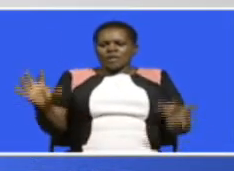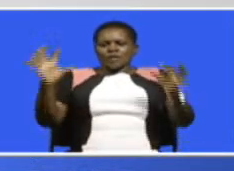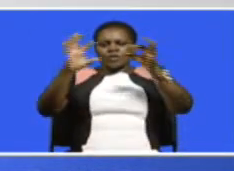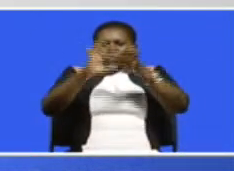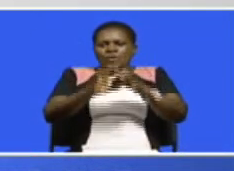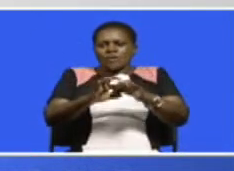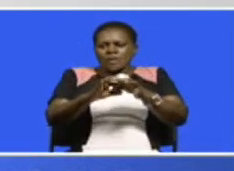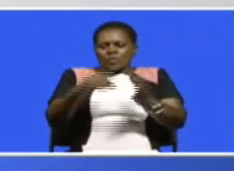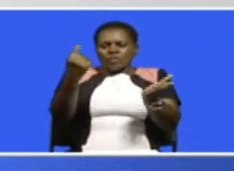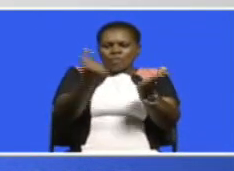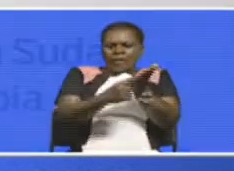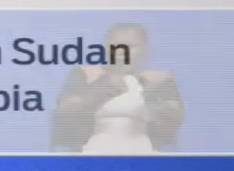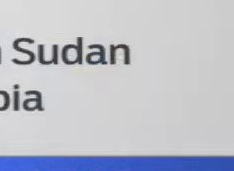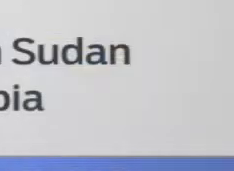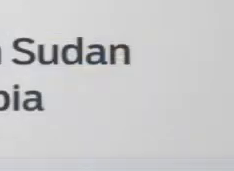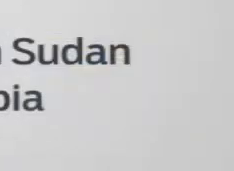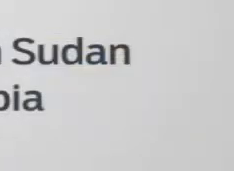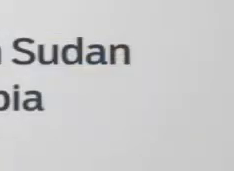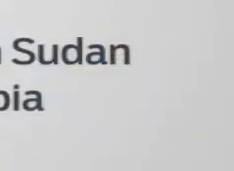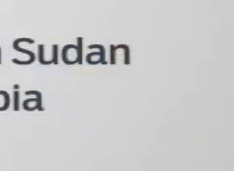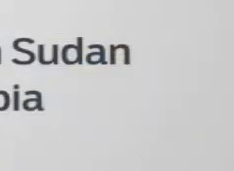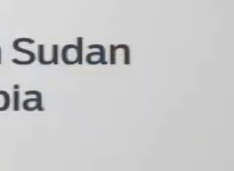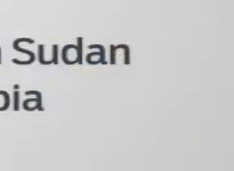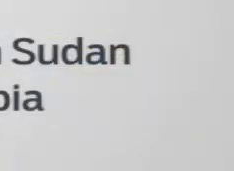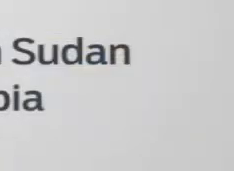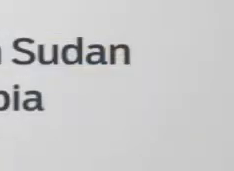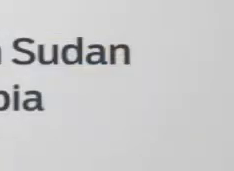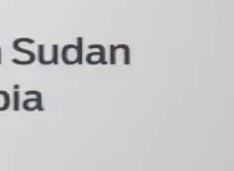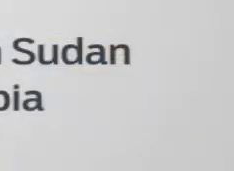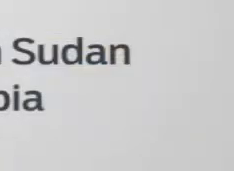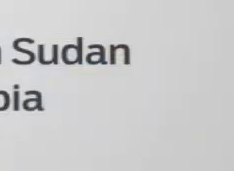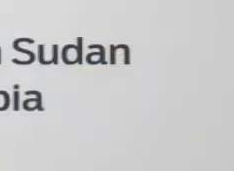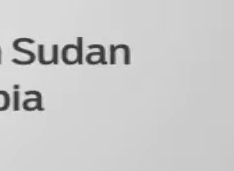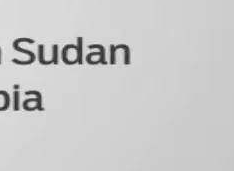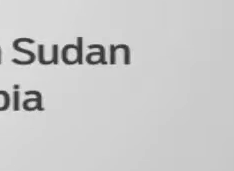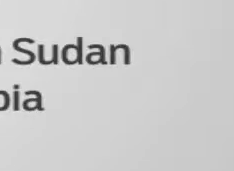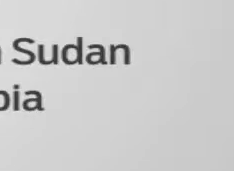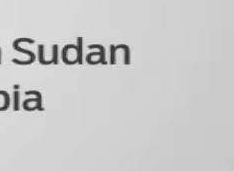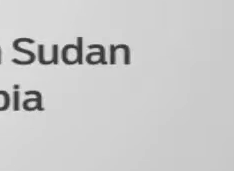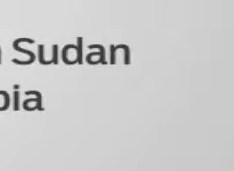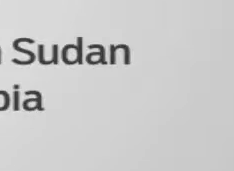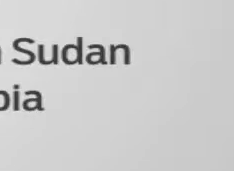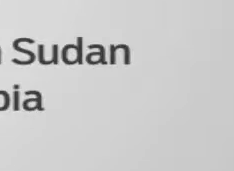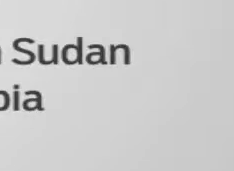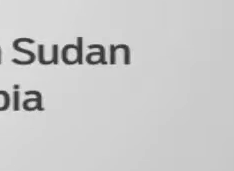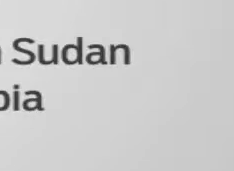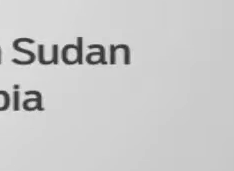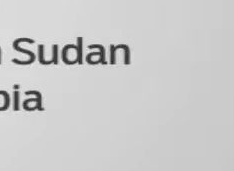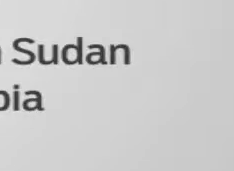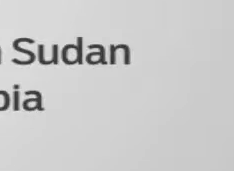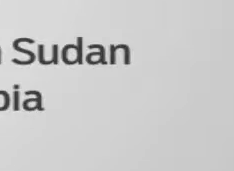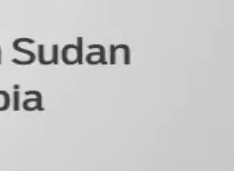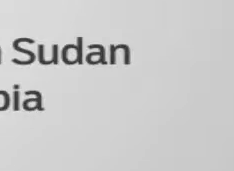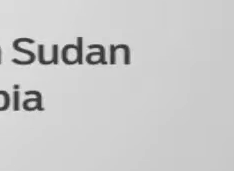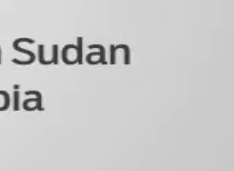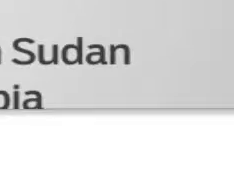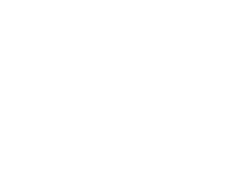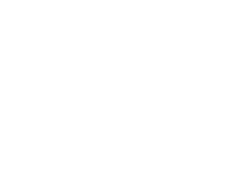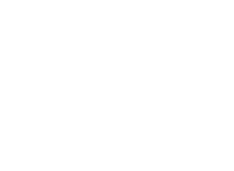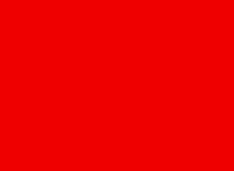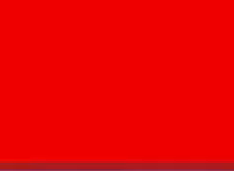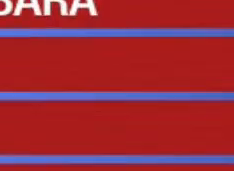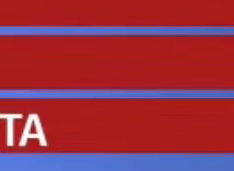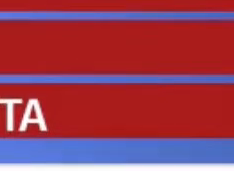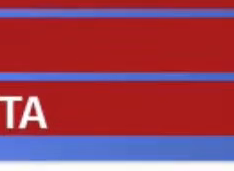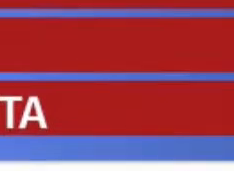Unaunganisha mataifa ya Uganda, Rwanda, Burundi, Jamhuri ya Kidemokrasia ya Kongo, Sudan Kusini na Ethiopia. Mradi